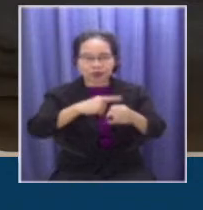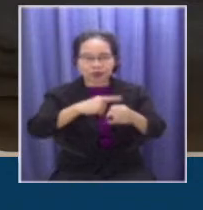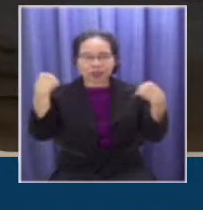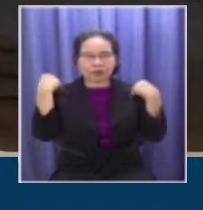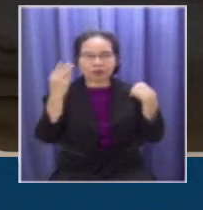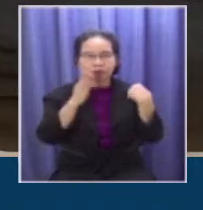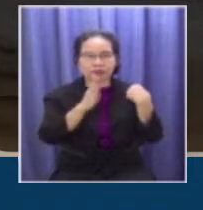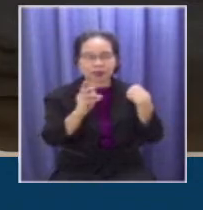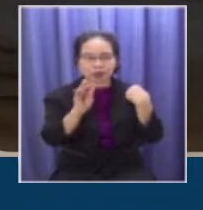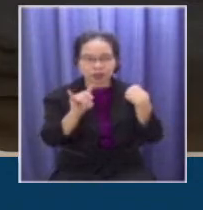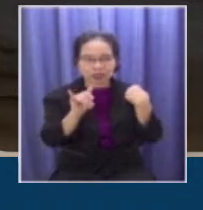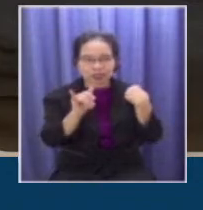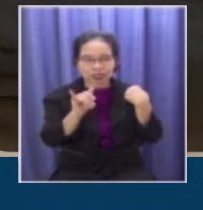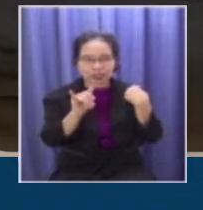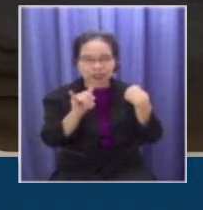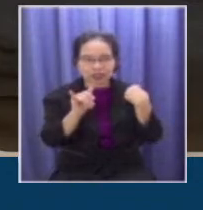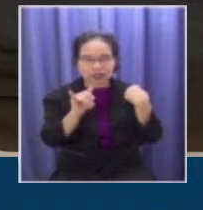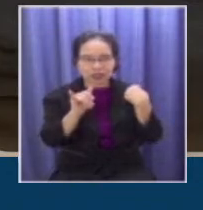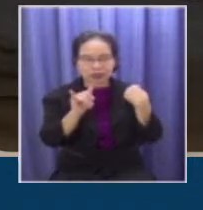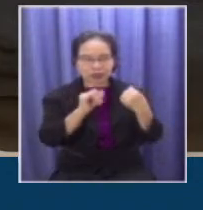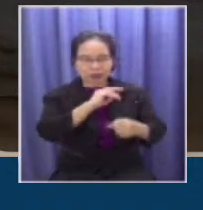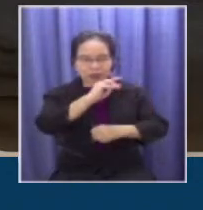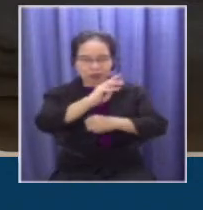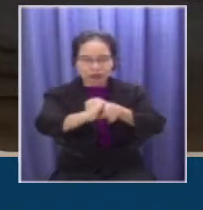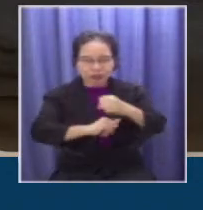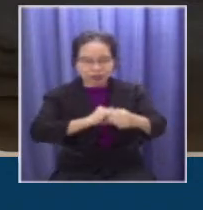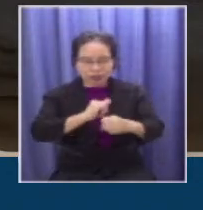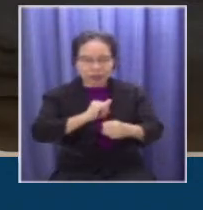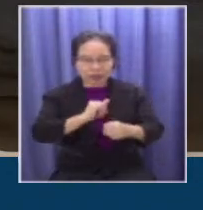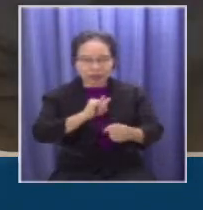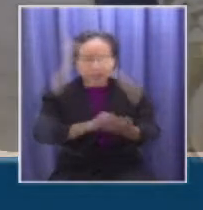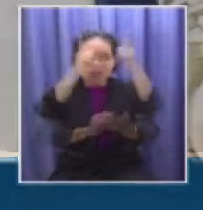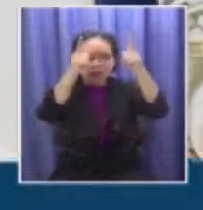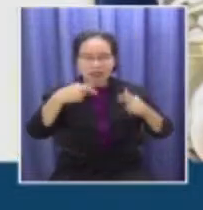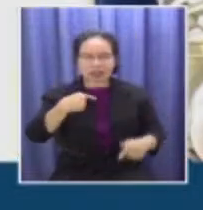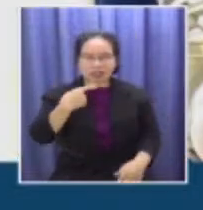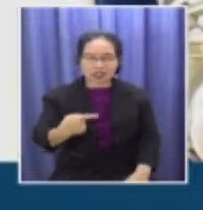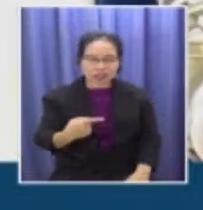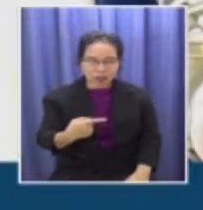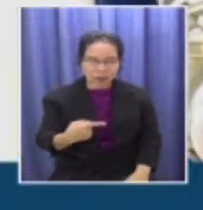sa ye fra Paul say